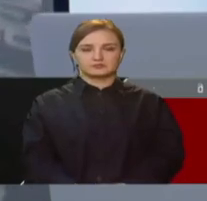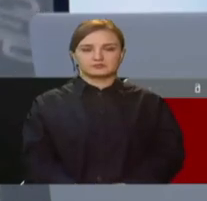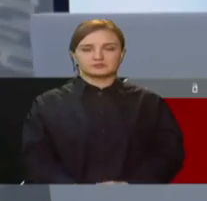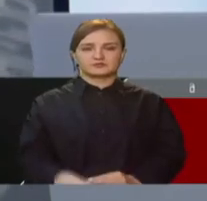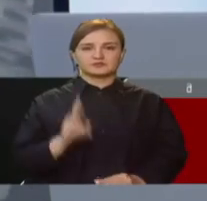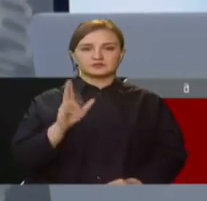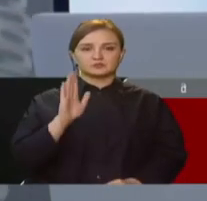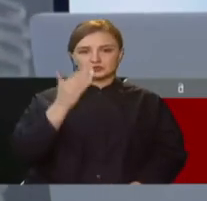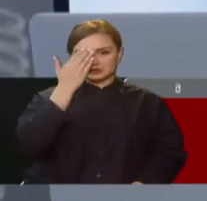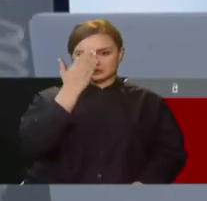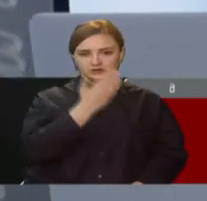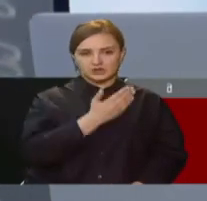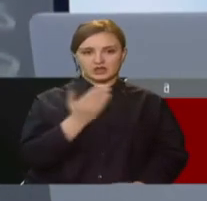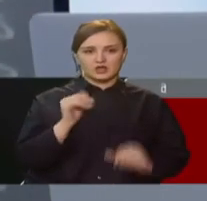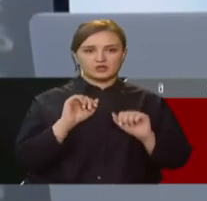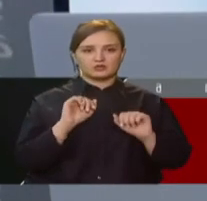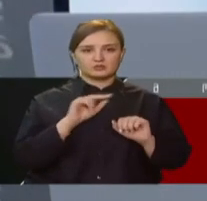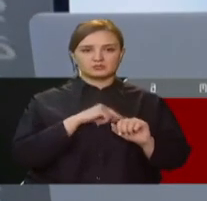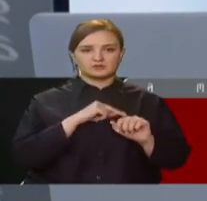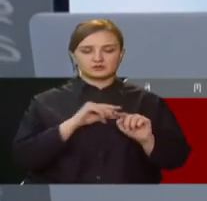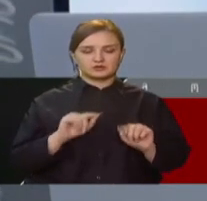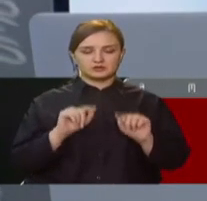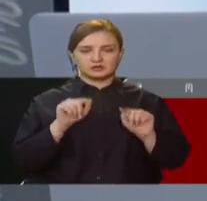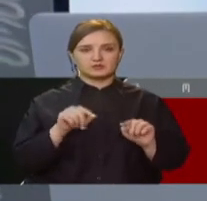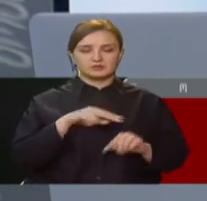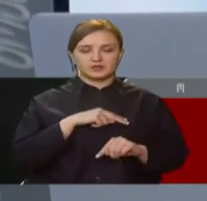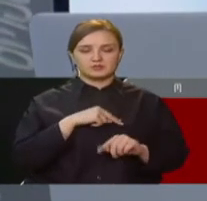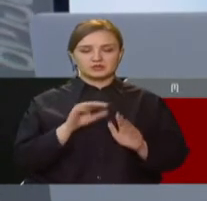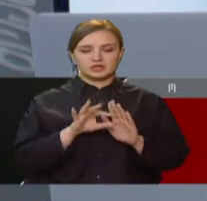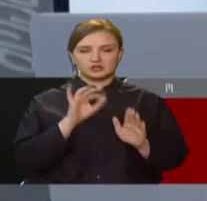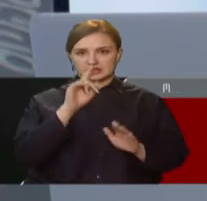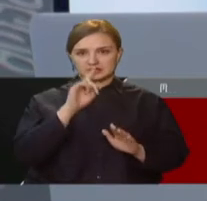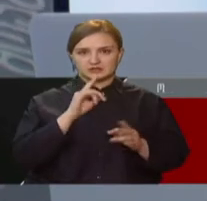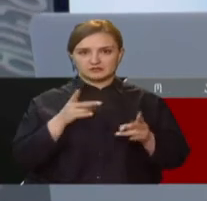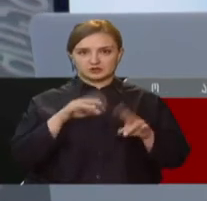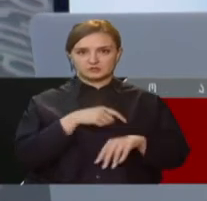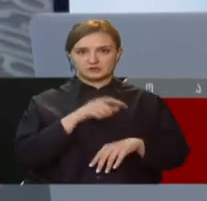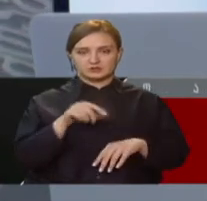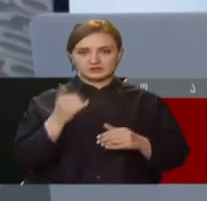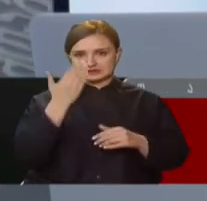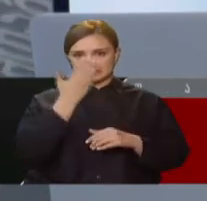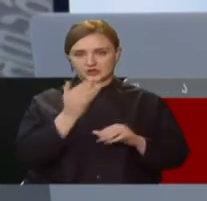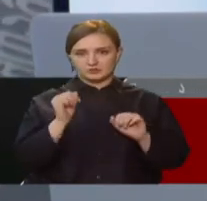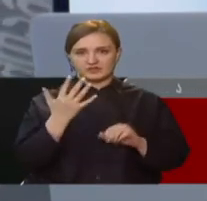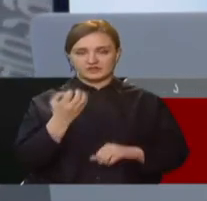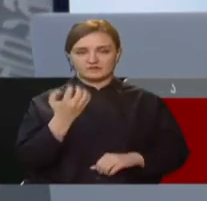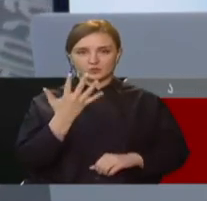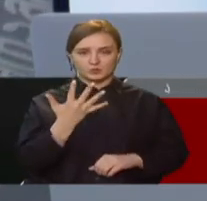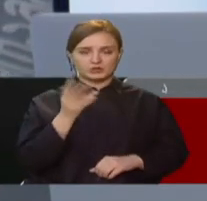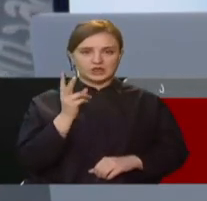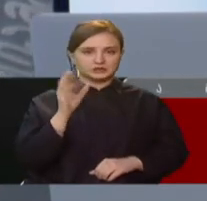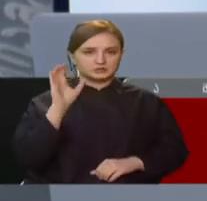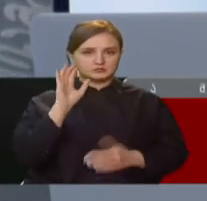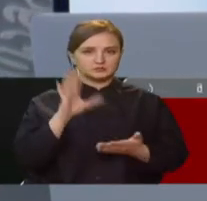Ինդայի կավեպ սախախո դամցորիս թանամդեմոբաս պարլոմենց արջովանիս գասակ ատեպլադ էրդի թվերջեբա դեպուտատ էմ մտղես ոմբուցմեն ոպիսկ իդեպ խուտ կանդիդաց